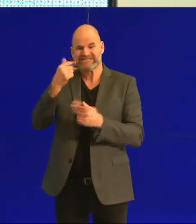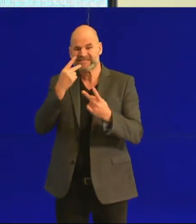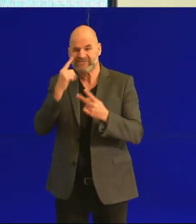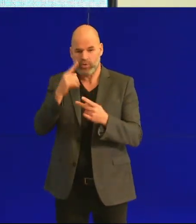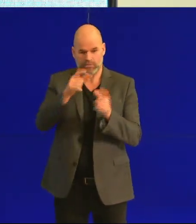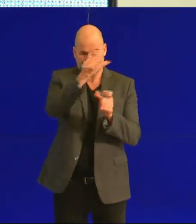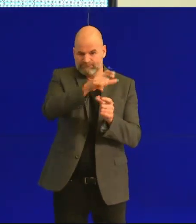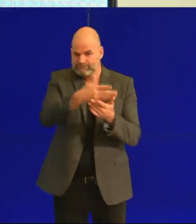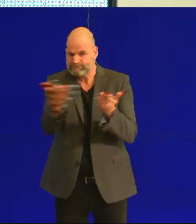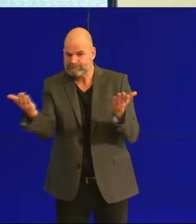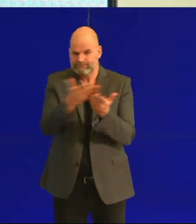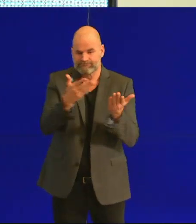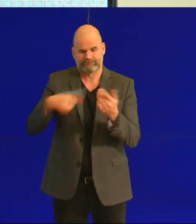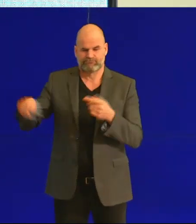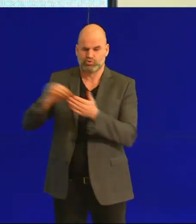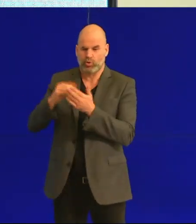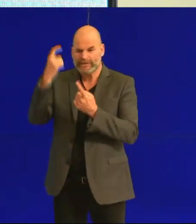compte